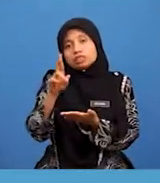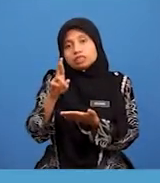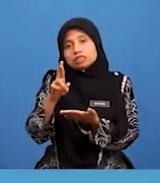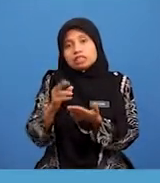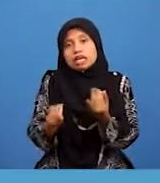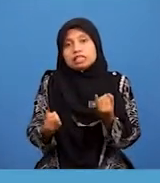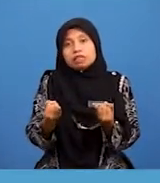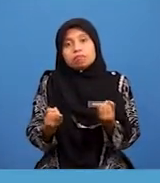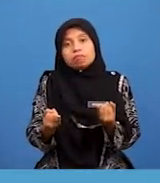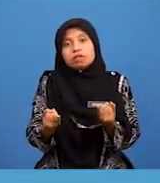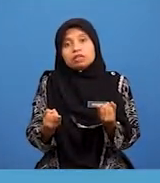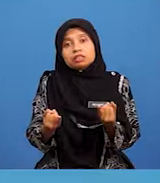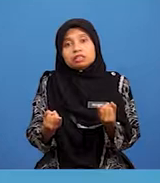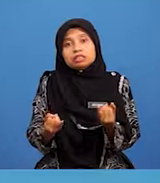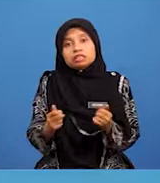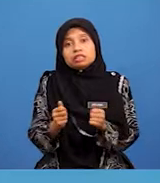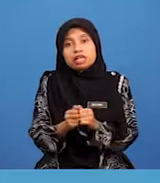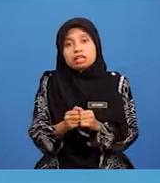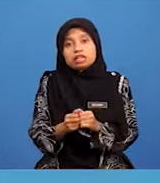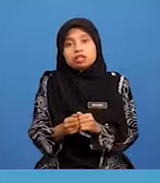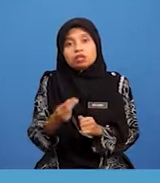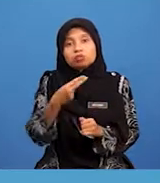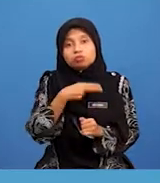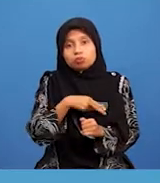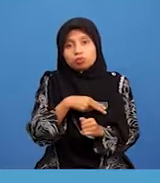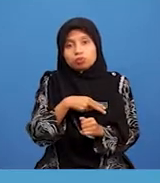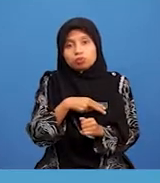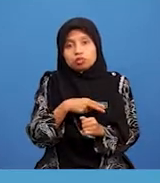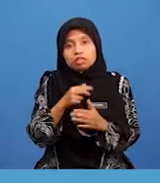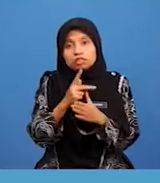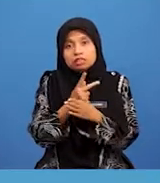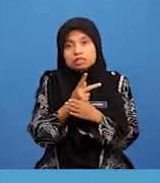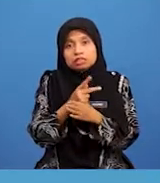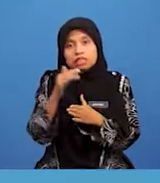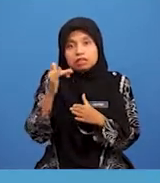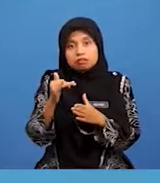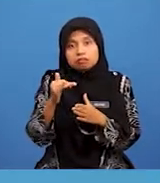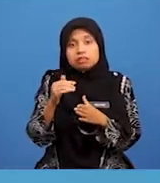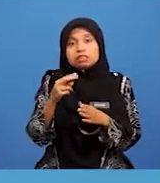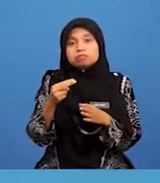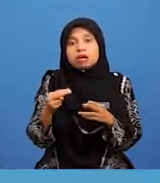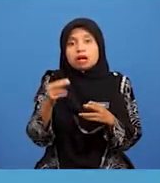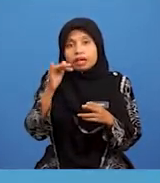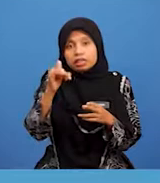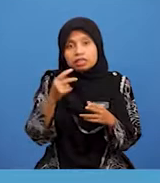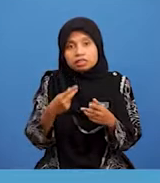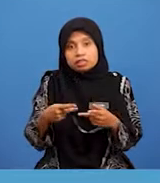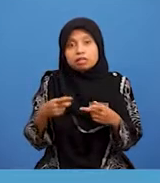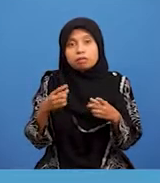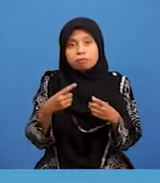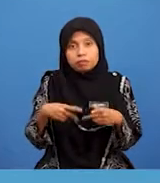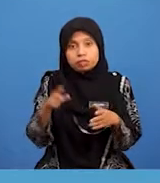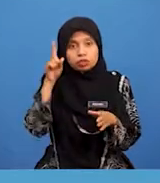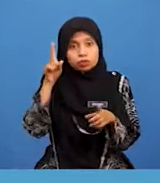dengan membahagikan untung realisasi kepada perkongsi mengikut nisbah yang dipersetujui sebelum ianya